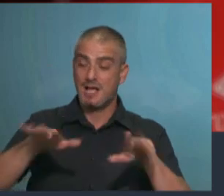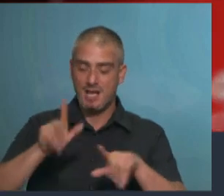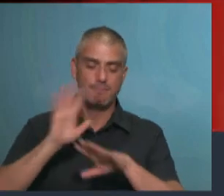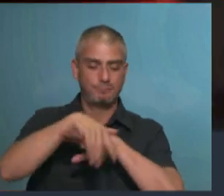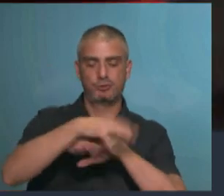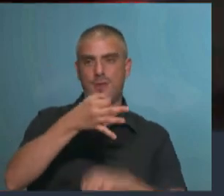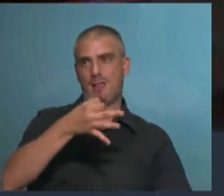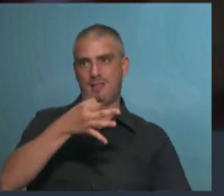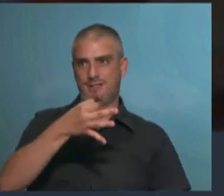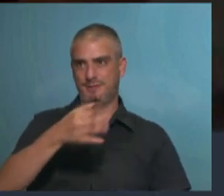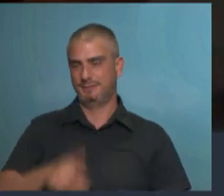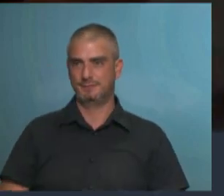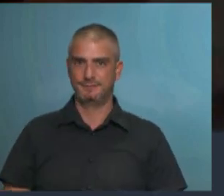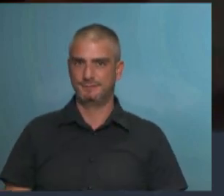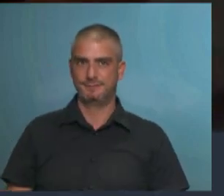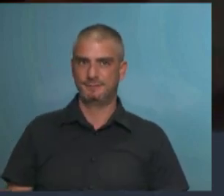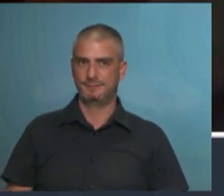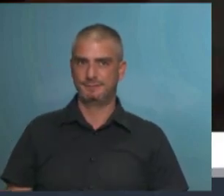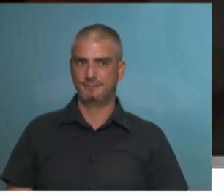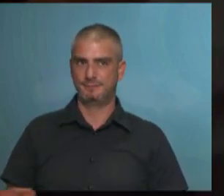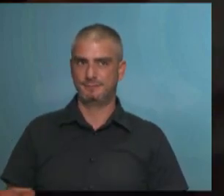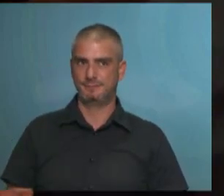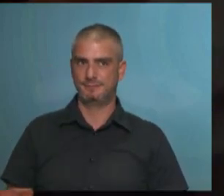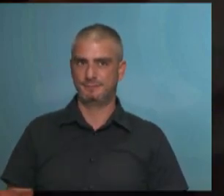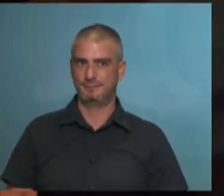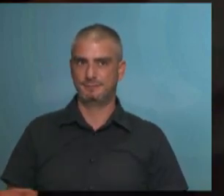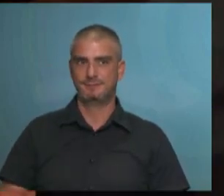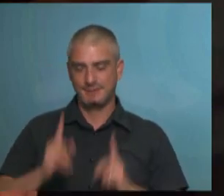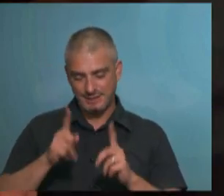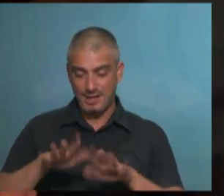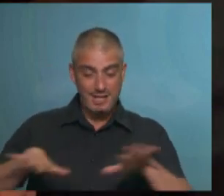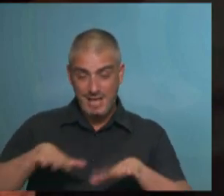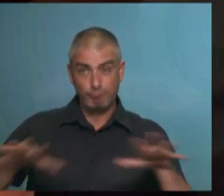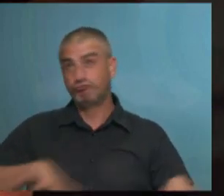האי לא משפיע על האוקיינוס, האוקיינוס משפיע על האי. צריך להרגיע את האוקיינוס.